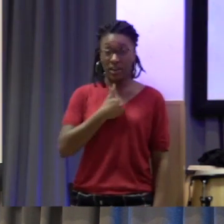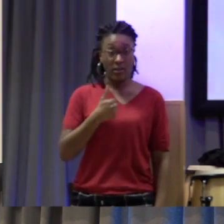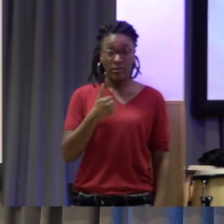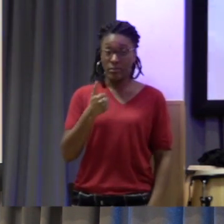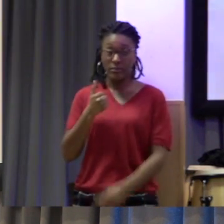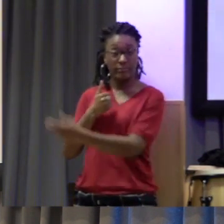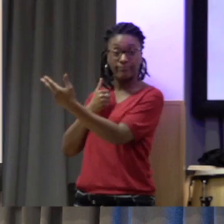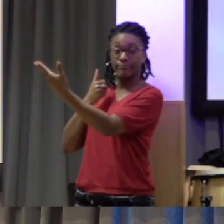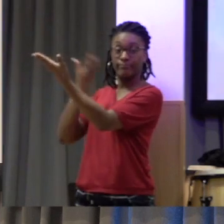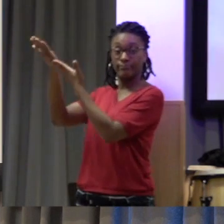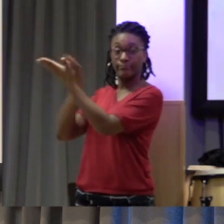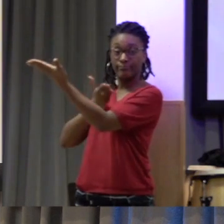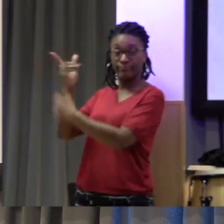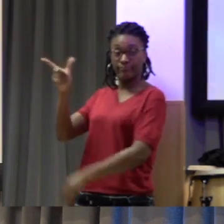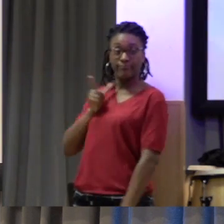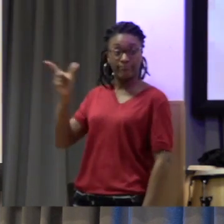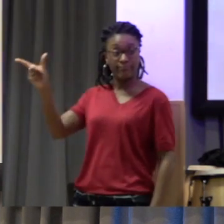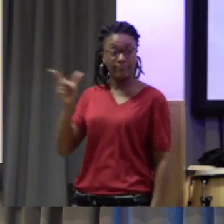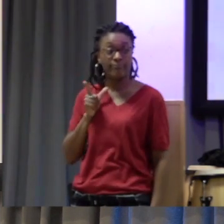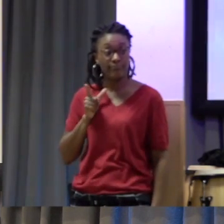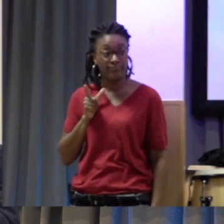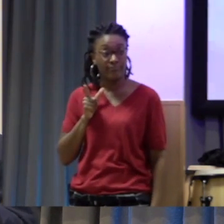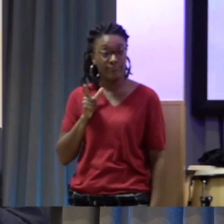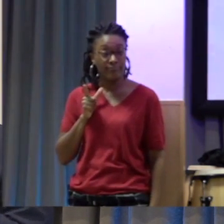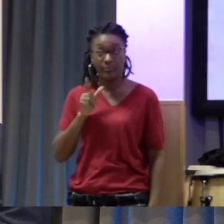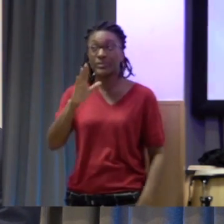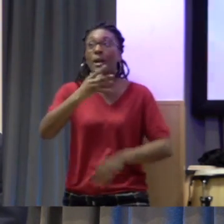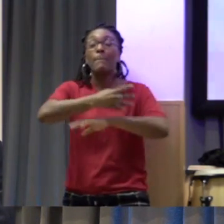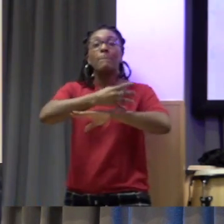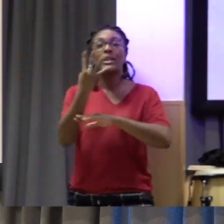lui-même. Dans Matthieu 8,